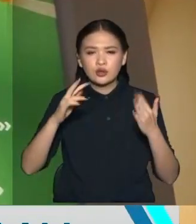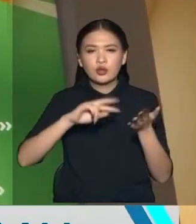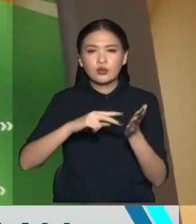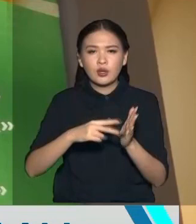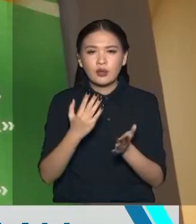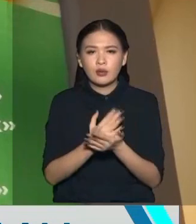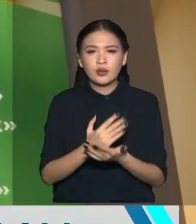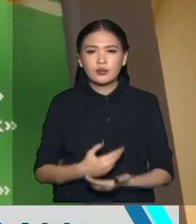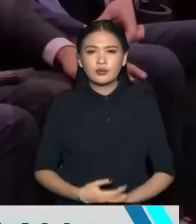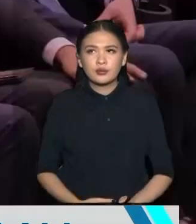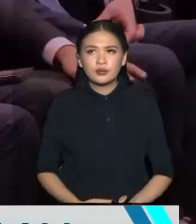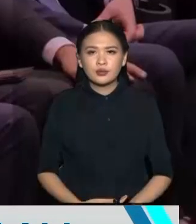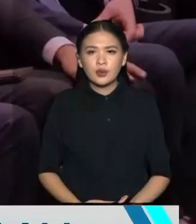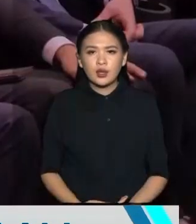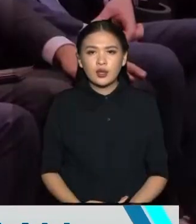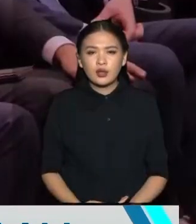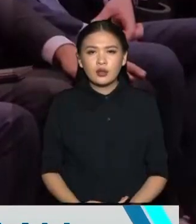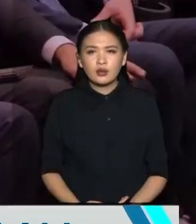отыр.